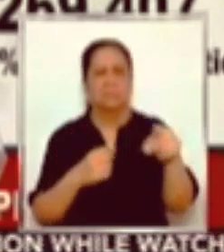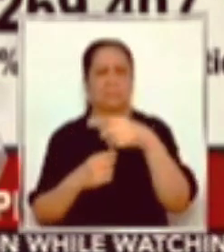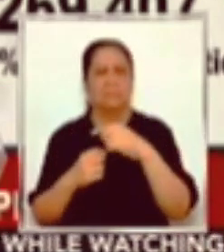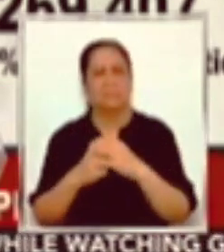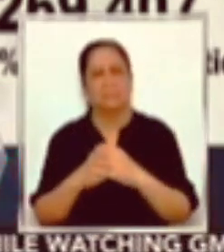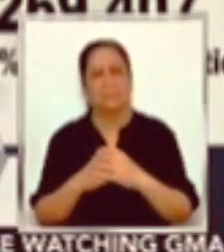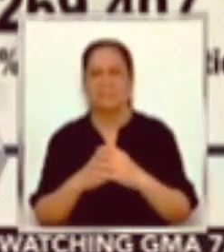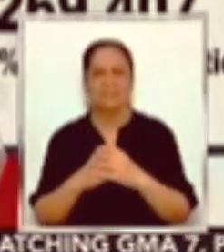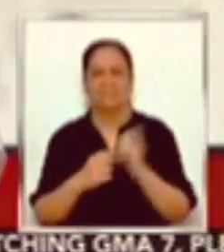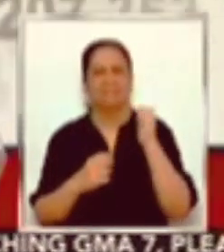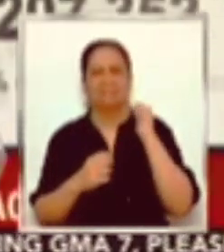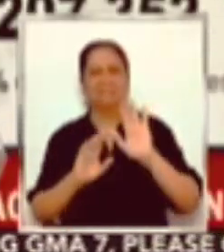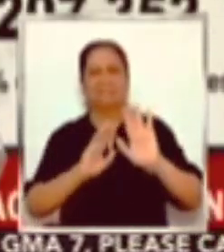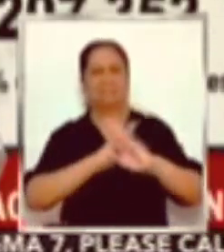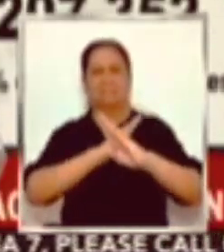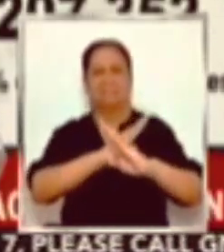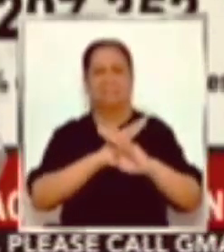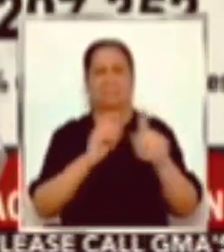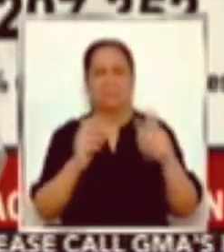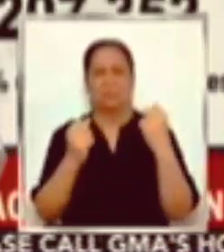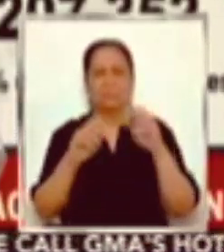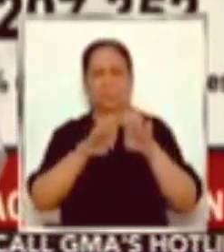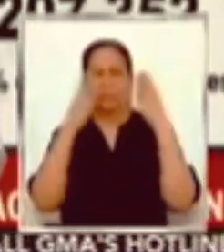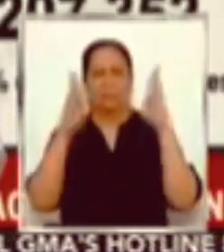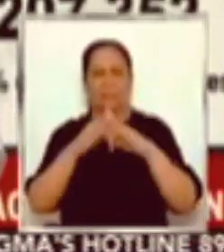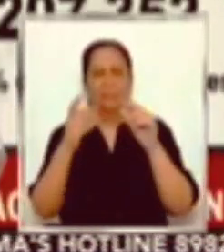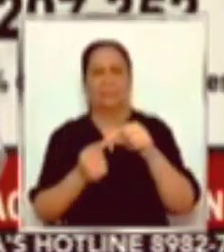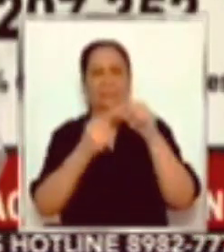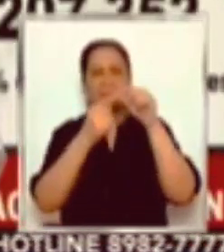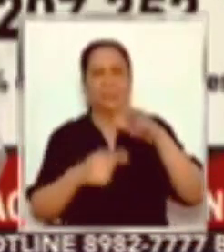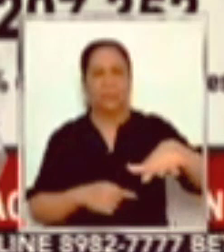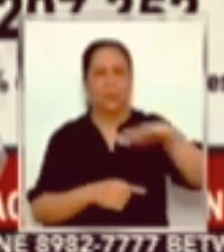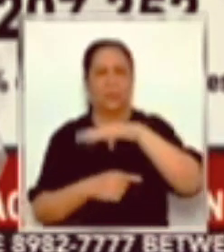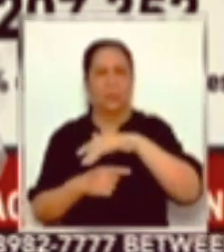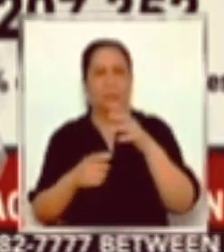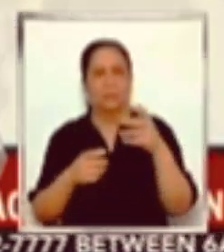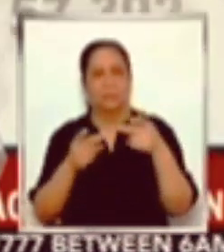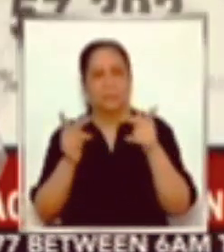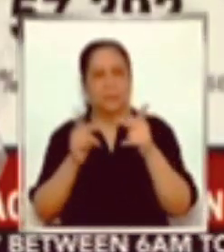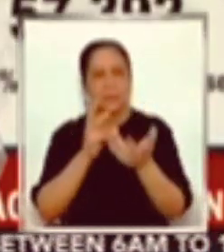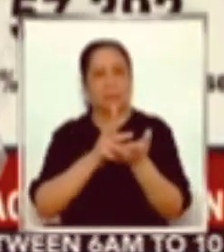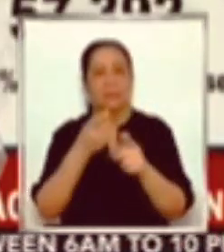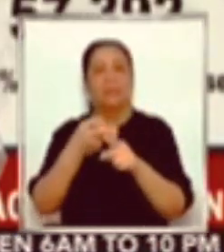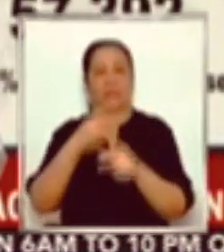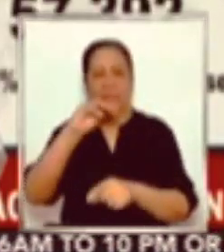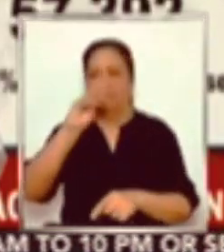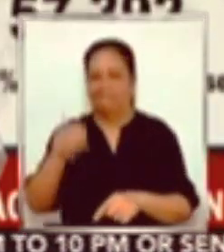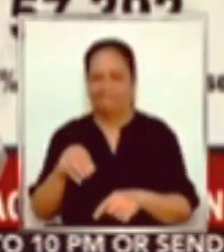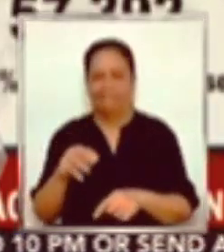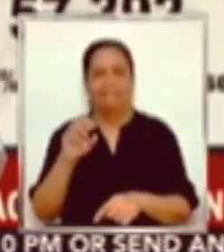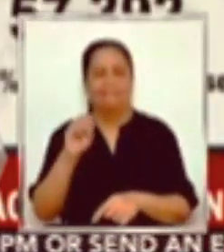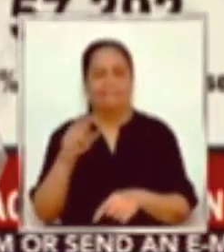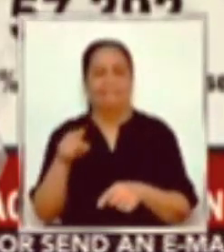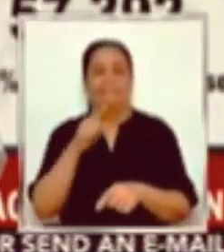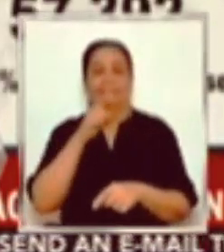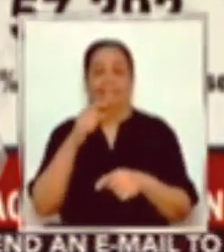ang ayaw pa na magbukas ng border, lalong-lalo na doon sa rota na manggagaling sa Metro Manila. So that is really our